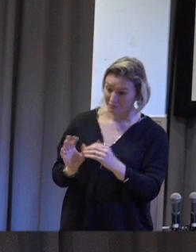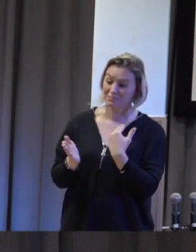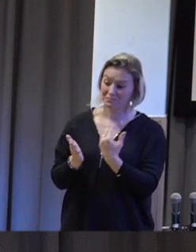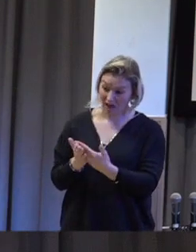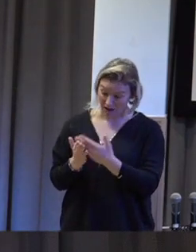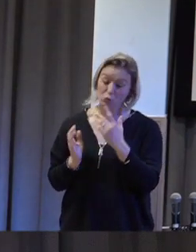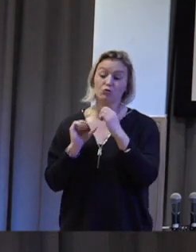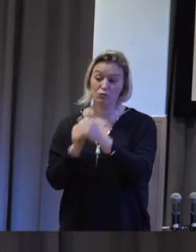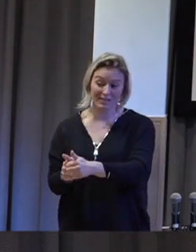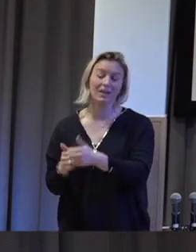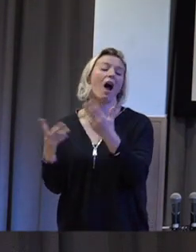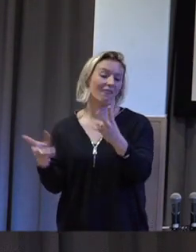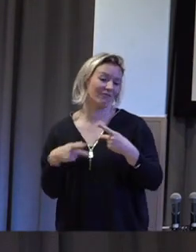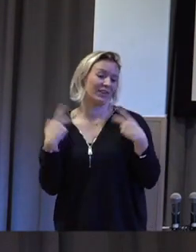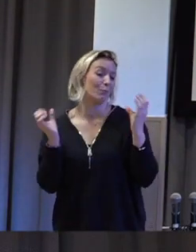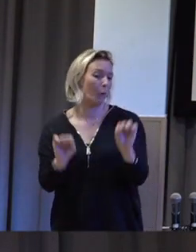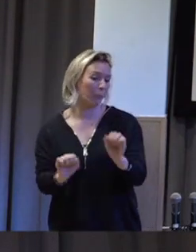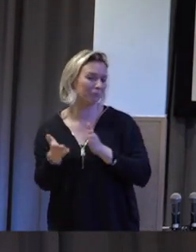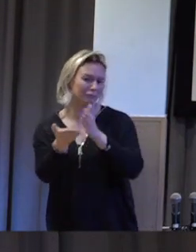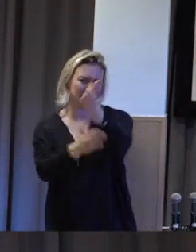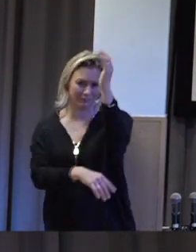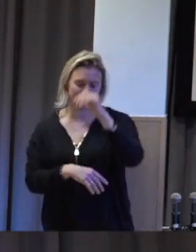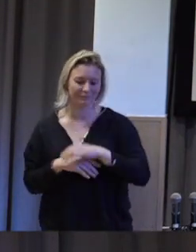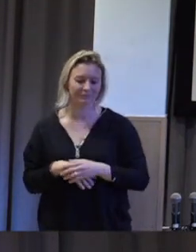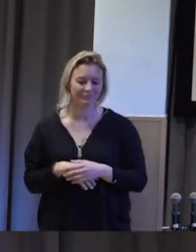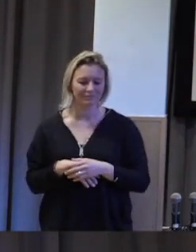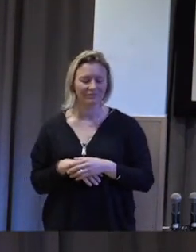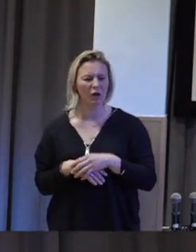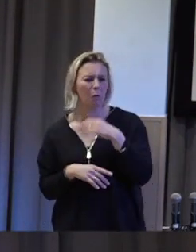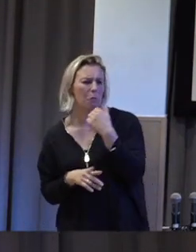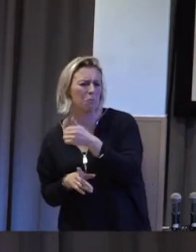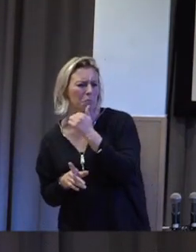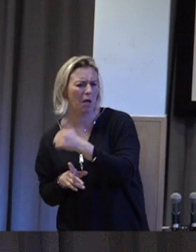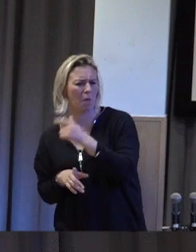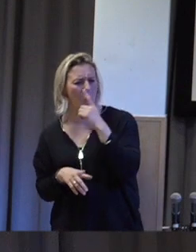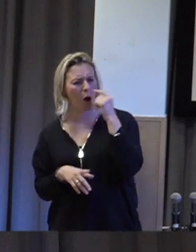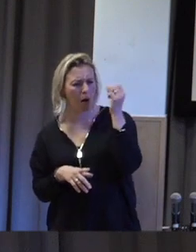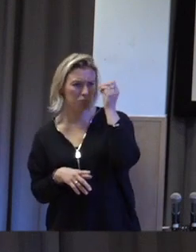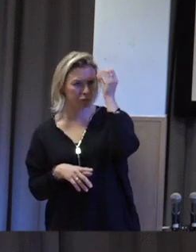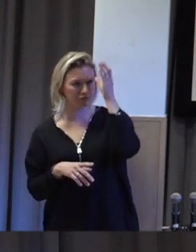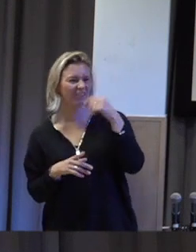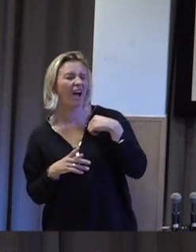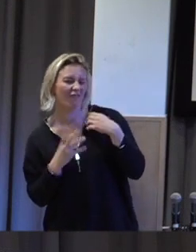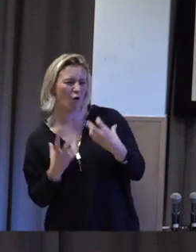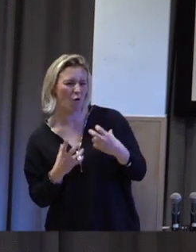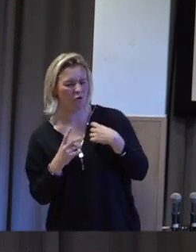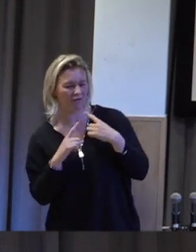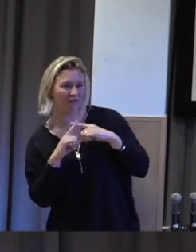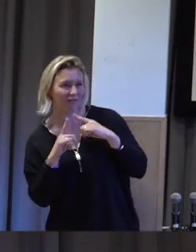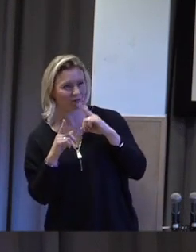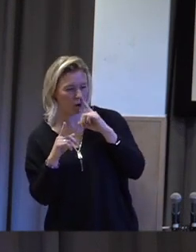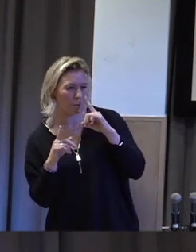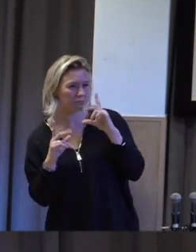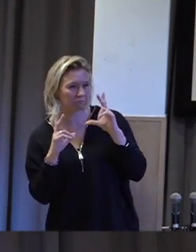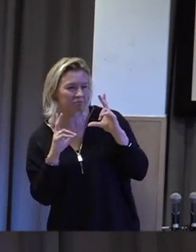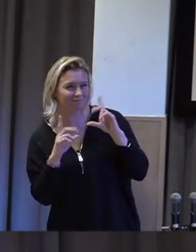vivras. Mais lui, voulant se justifier, dit à Jésus, « Et qui est mon